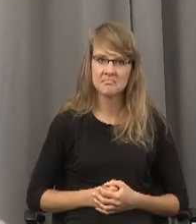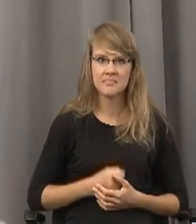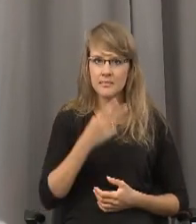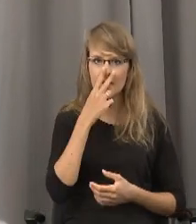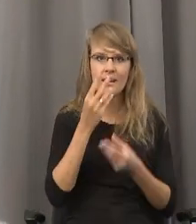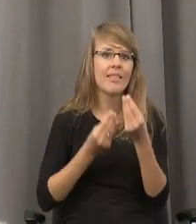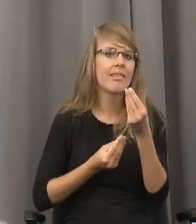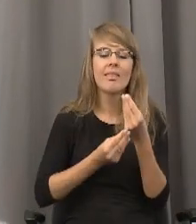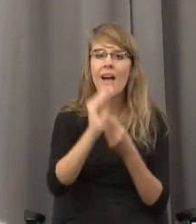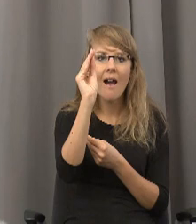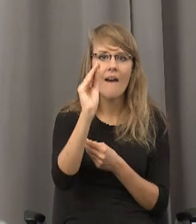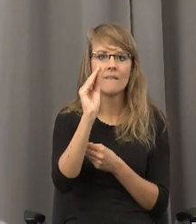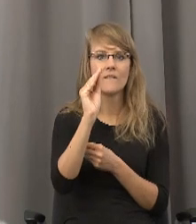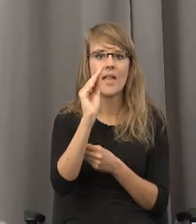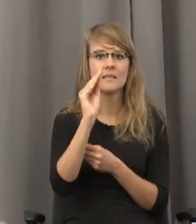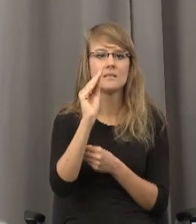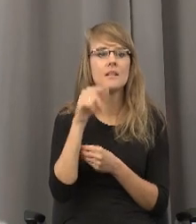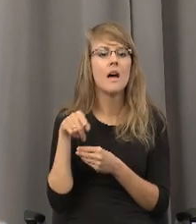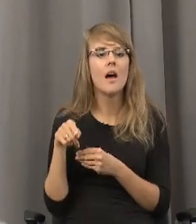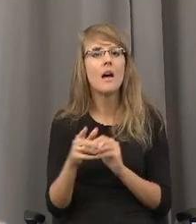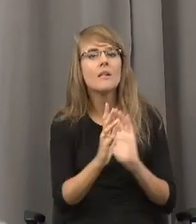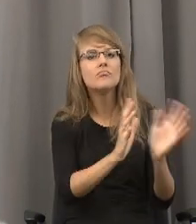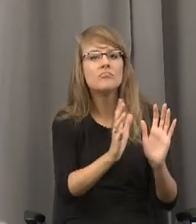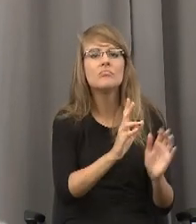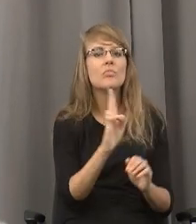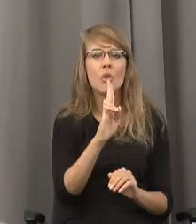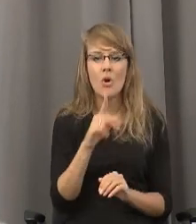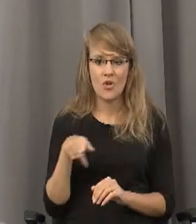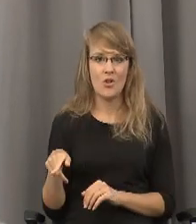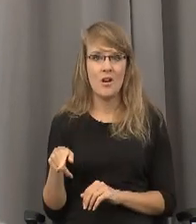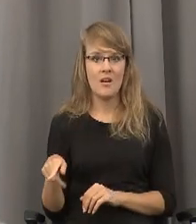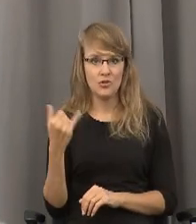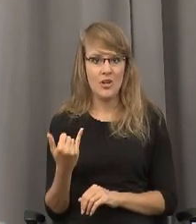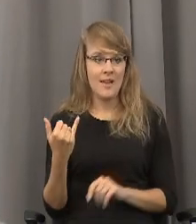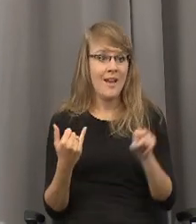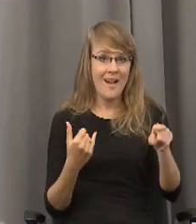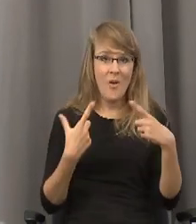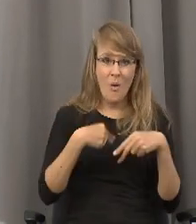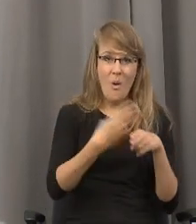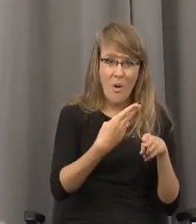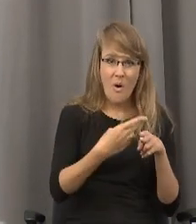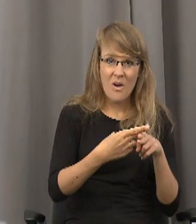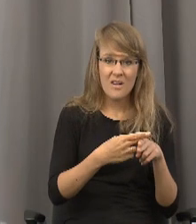najwięcej opiekunów jest wśród dzieci osób chorych.